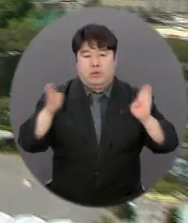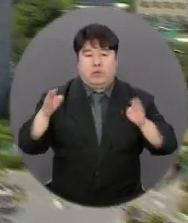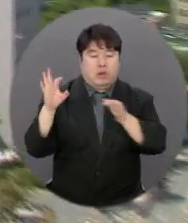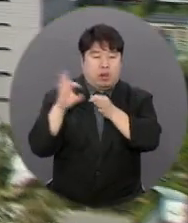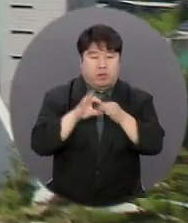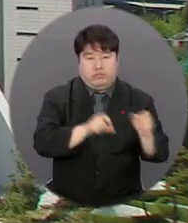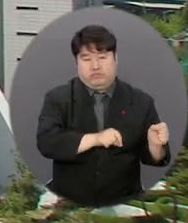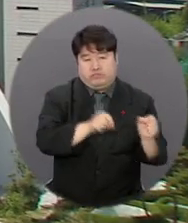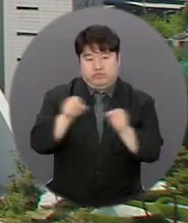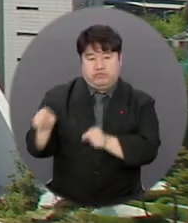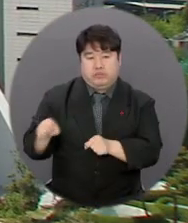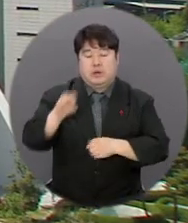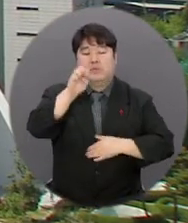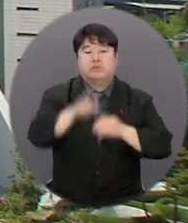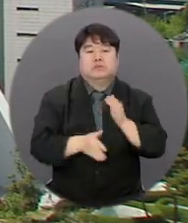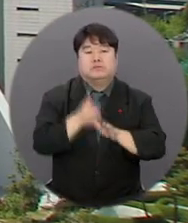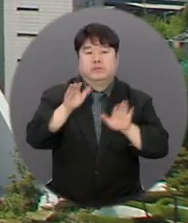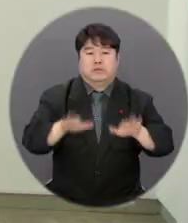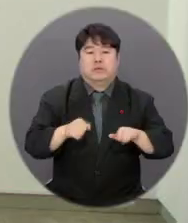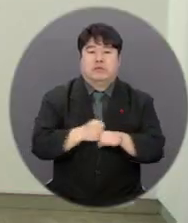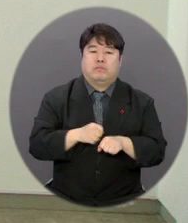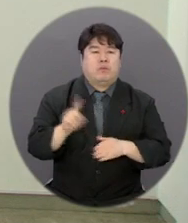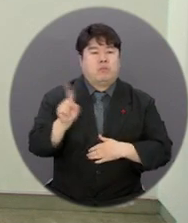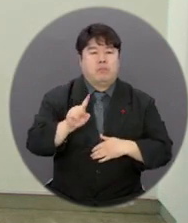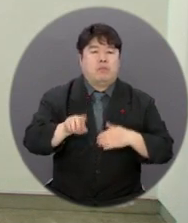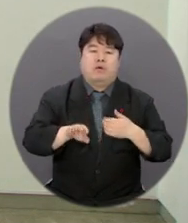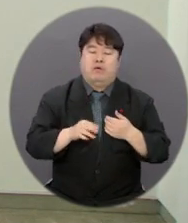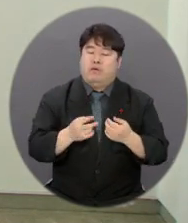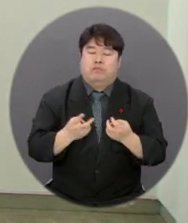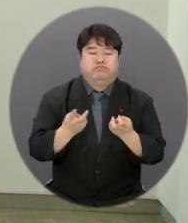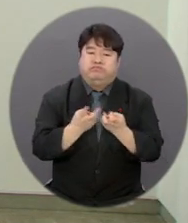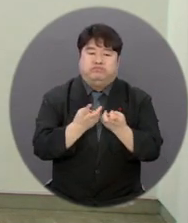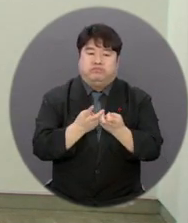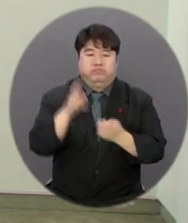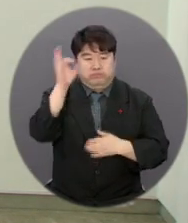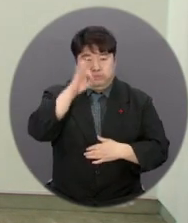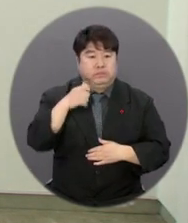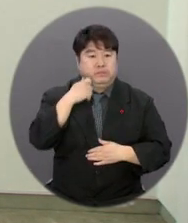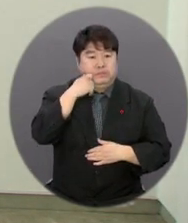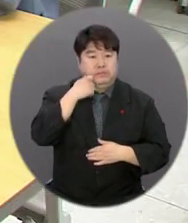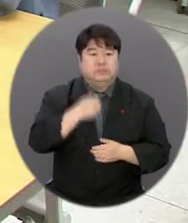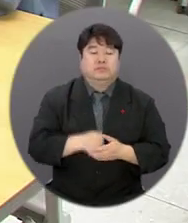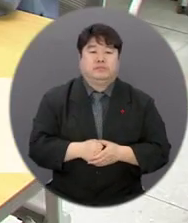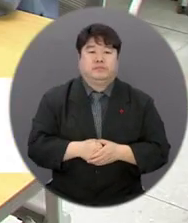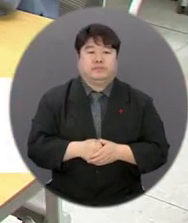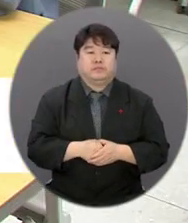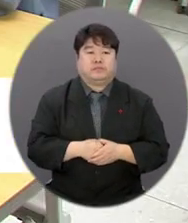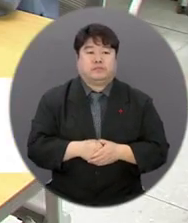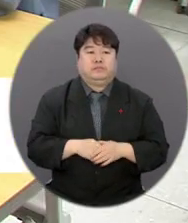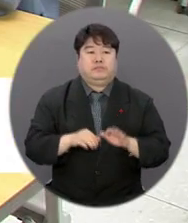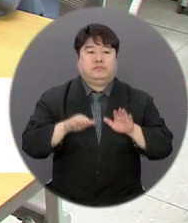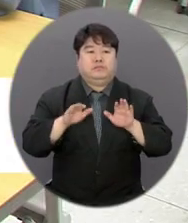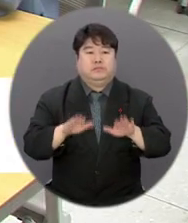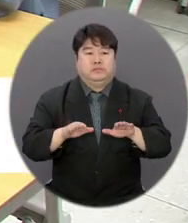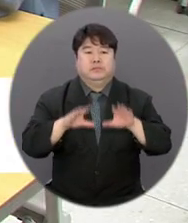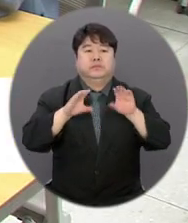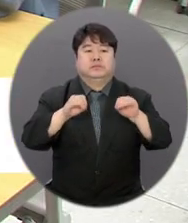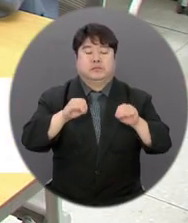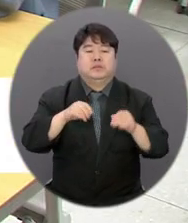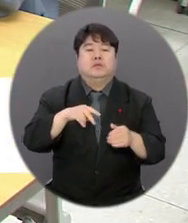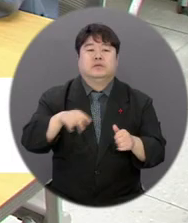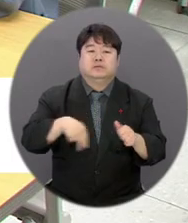무기한 연기한 광주시는 현재로서는 마땅한 대안을 찾지 못하고 있는 상황입니다. 지금 현재는 중지된